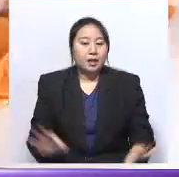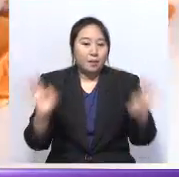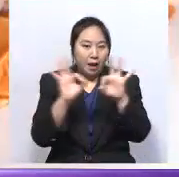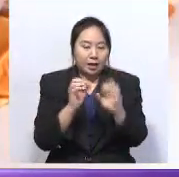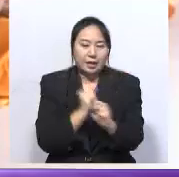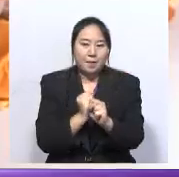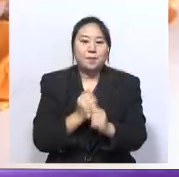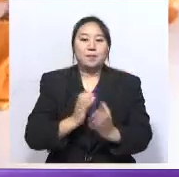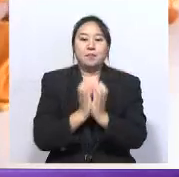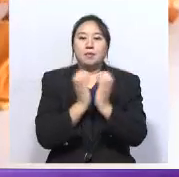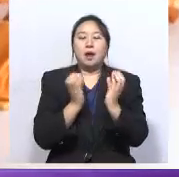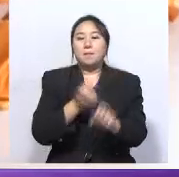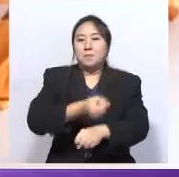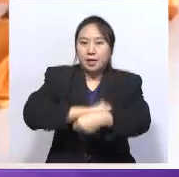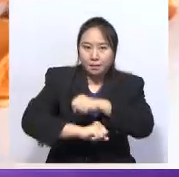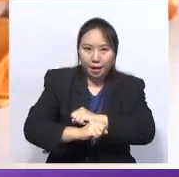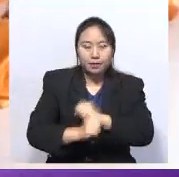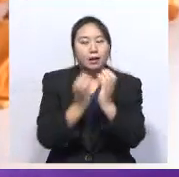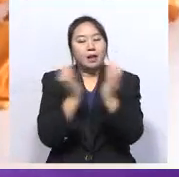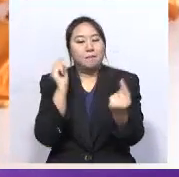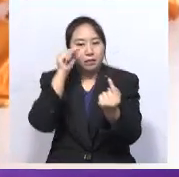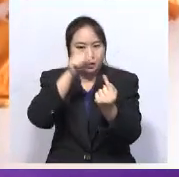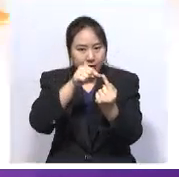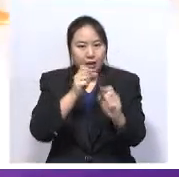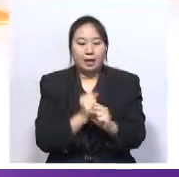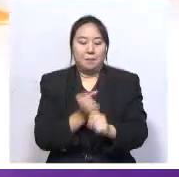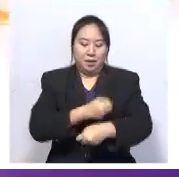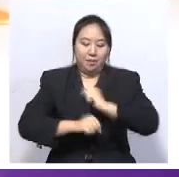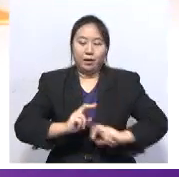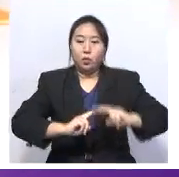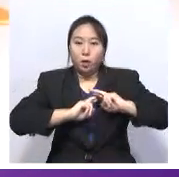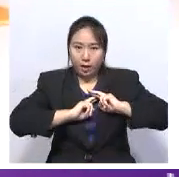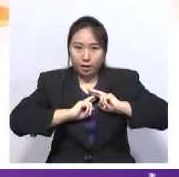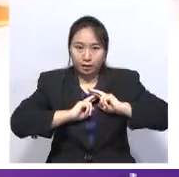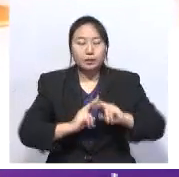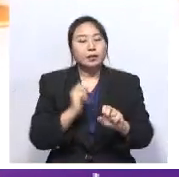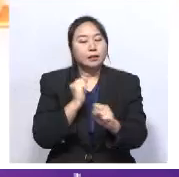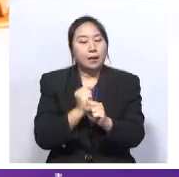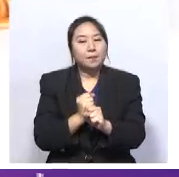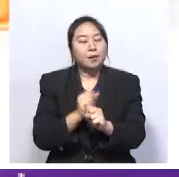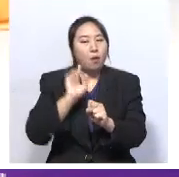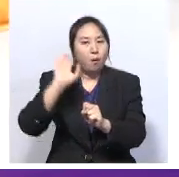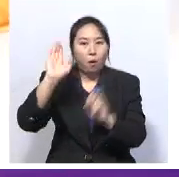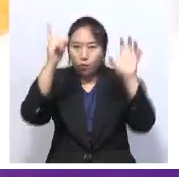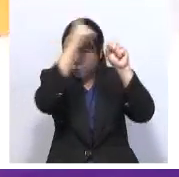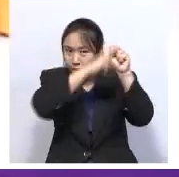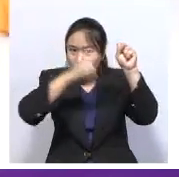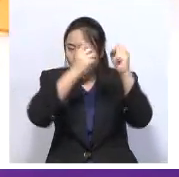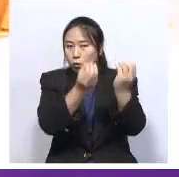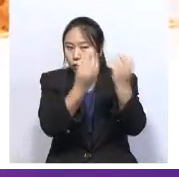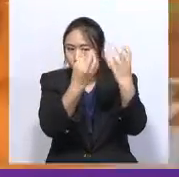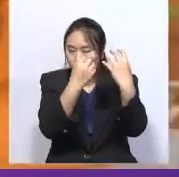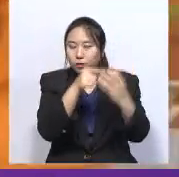งมือปฏิบัติธรรมเพื่อให้เข้าถึงหลักธรรมนะครับผ่านการลงมือปฏิบัติด้วยตนเองเป็นการพิสูจน์หลักคำสอนของพระพุทธเจ้า